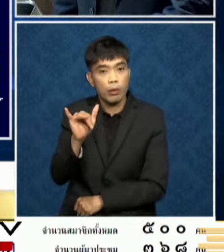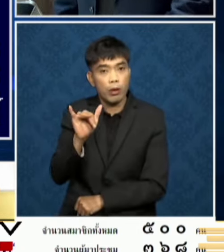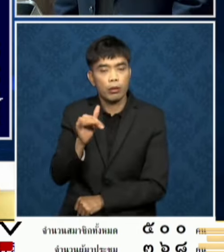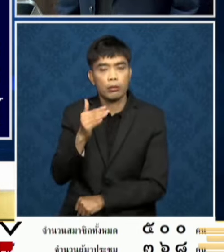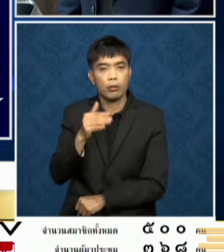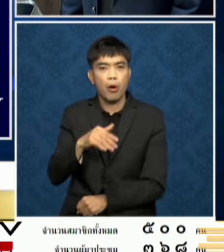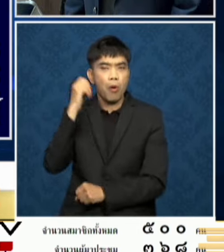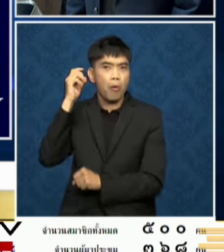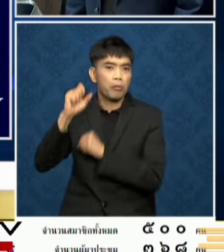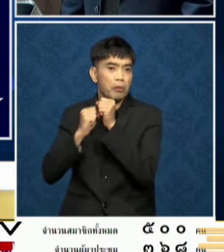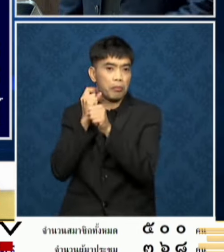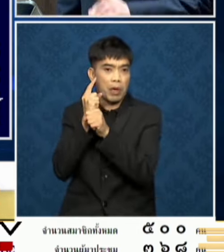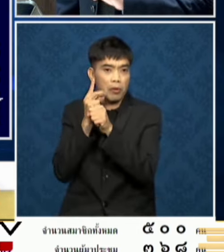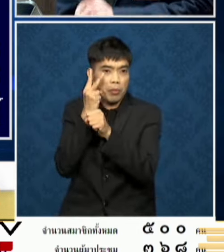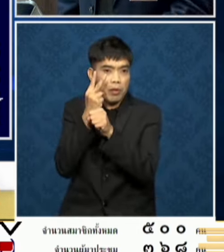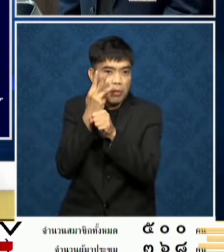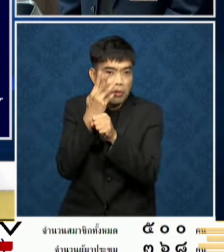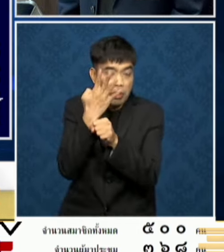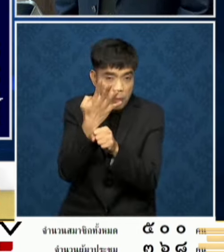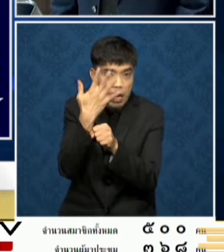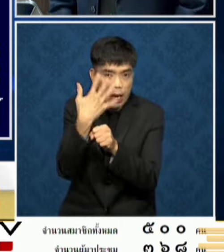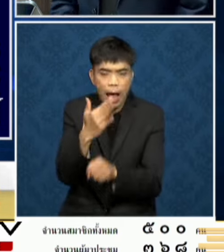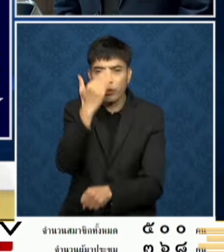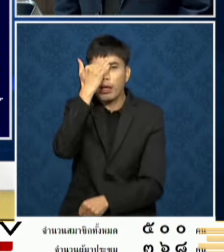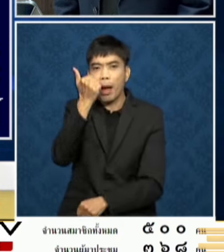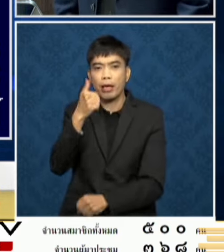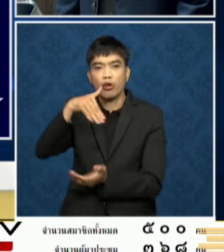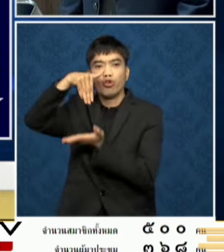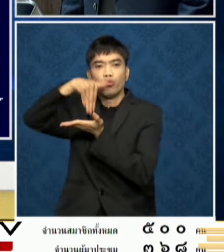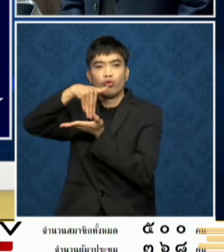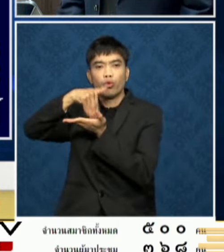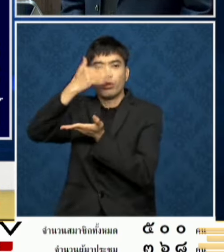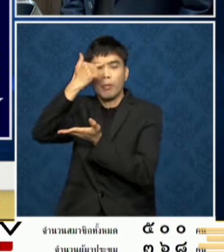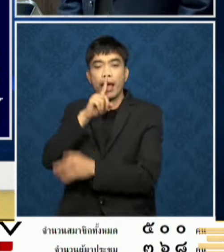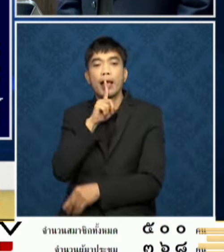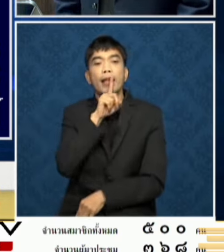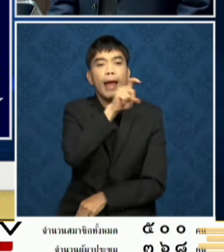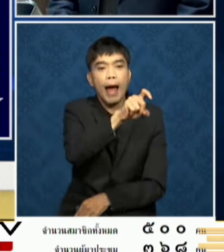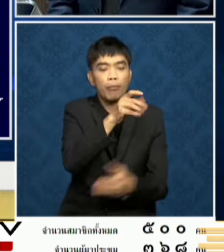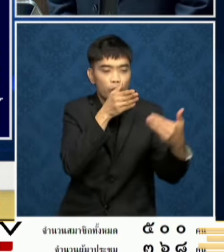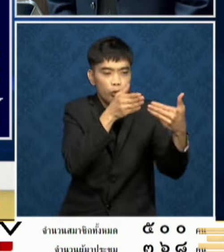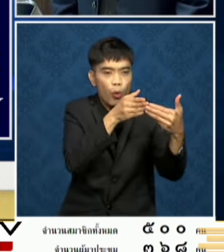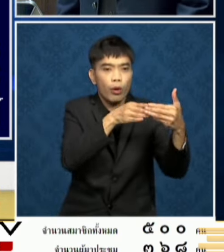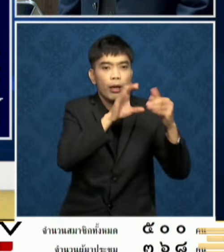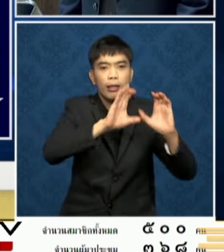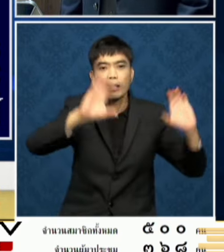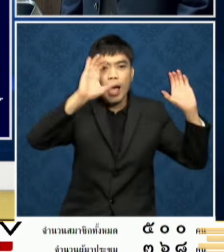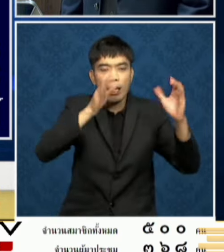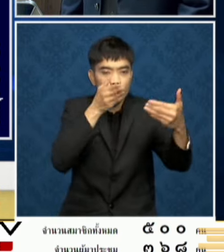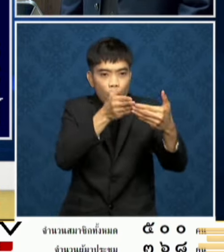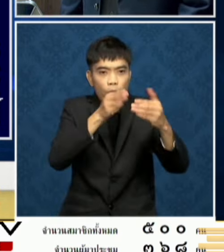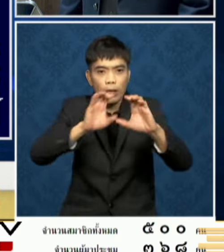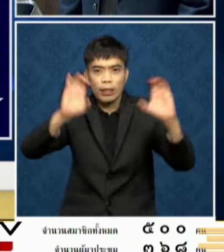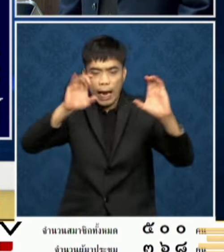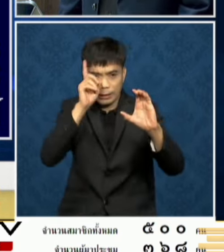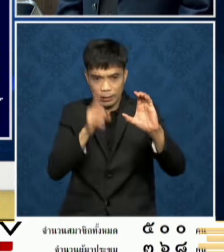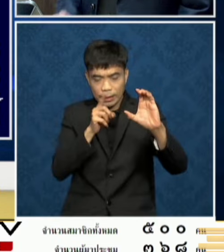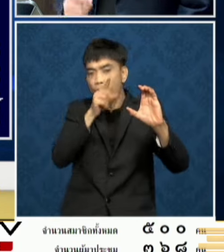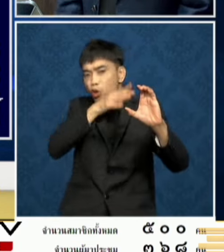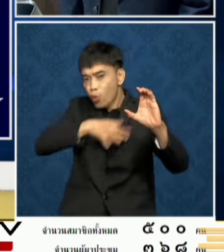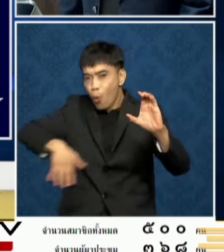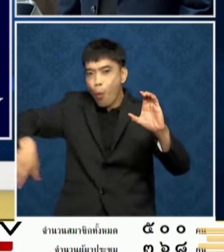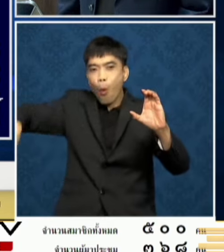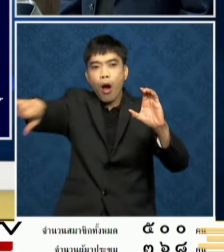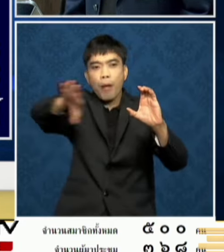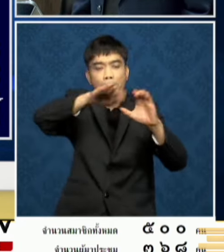นย์ถึงเลือกที่จะตรวจสอบข้อที่จริงจากหน่วยงานราชการเท่านั้นทั้งที่บางเรื่องก็เป็นข้อมูลที่หาได้ทั่วไป